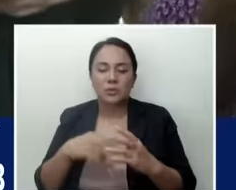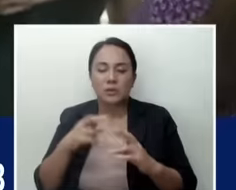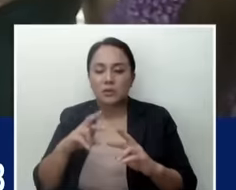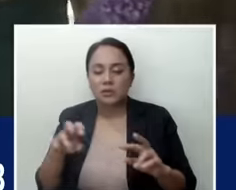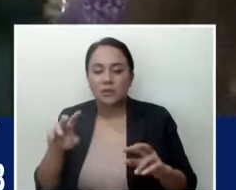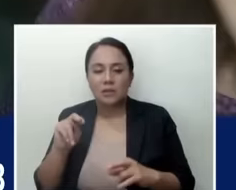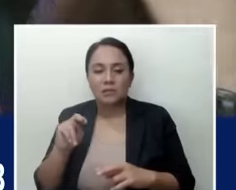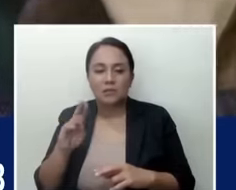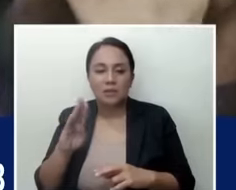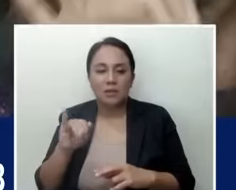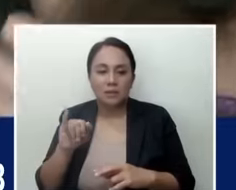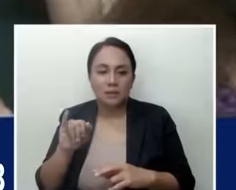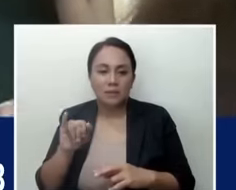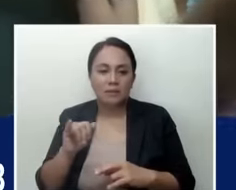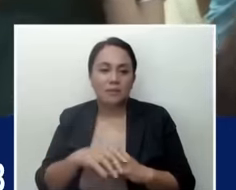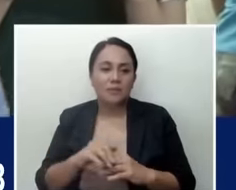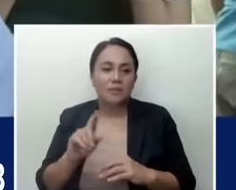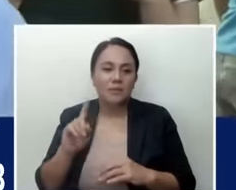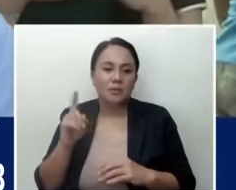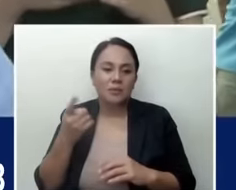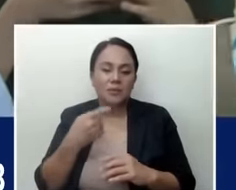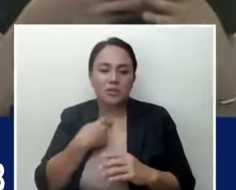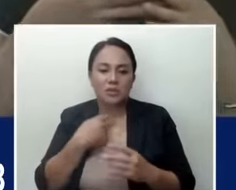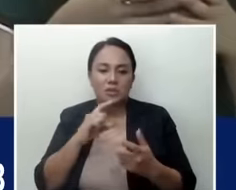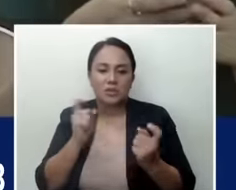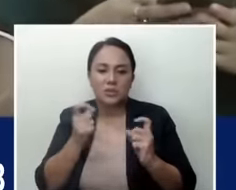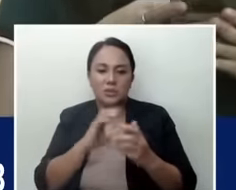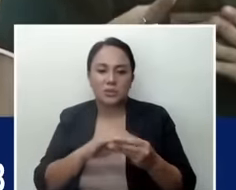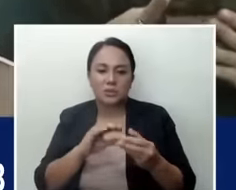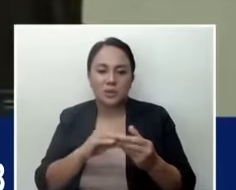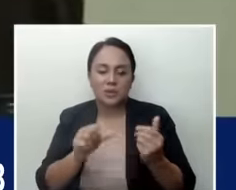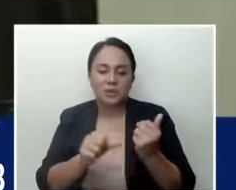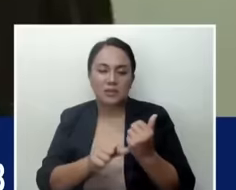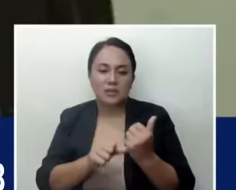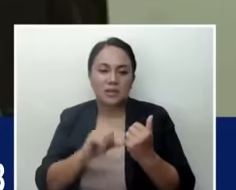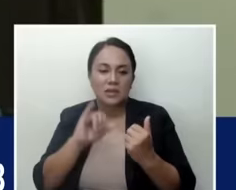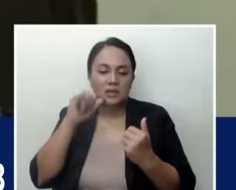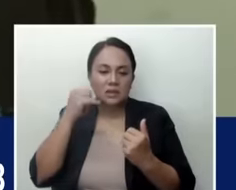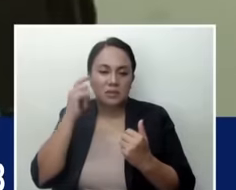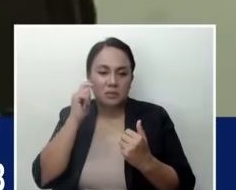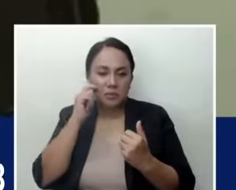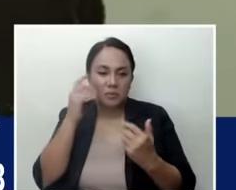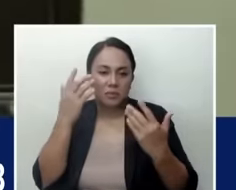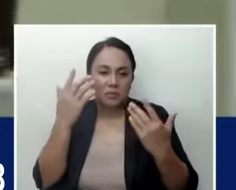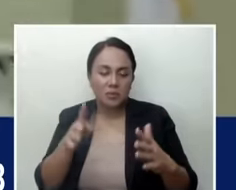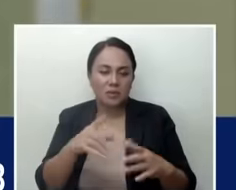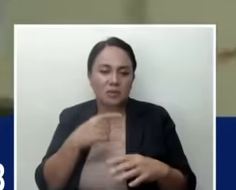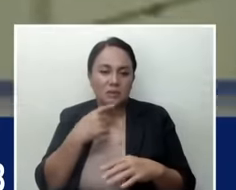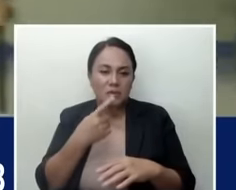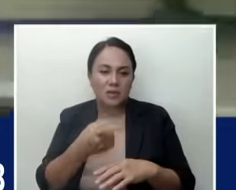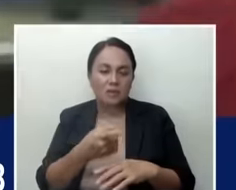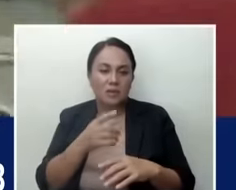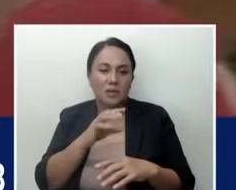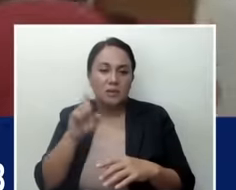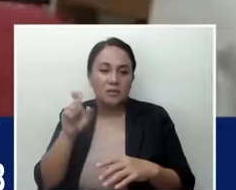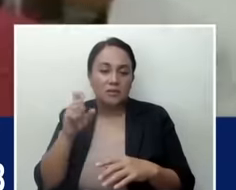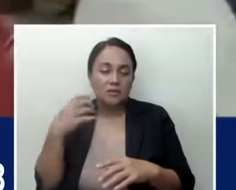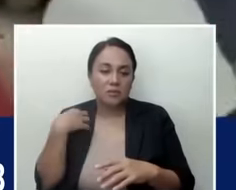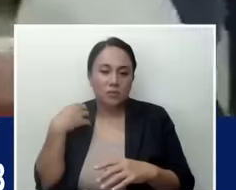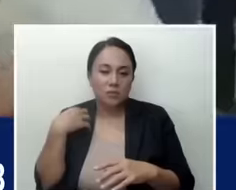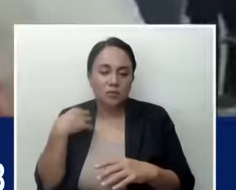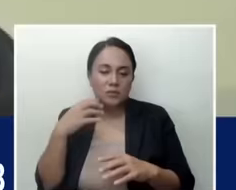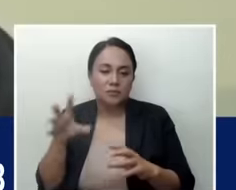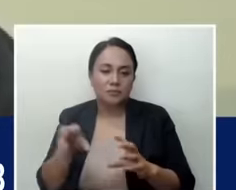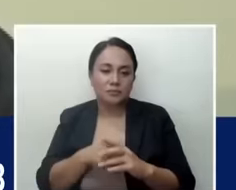NBI. Nauna nang bumaliktad ang dating assistant niyang si Jeff Tumbado matapos akusahan ang dating boss na sangkot